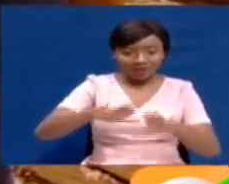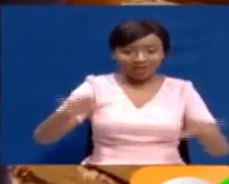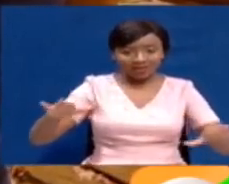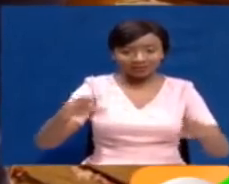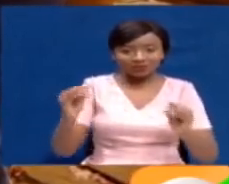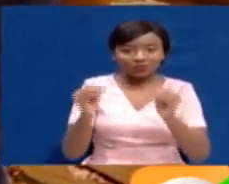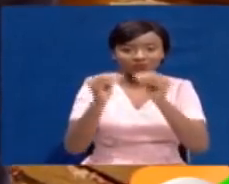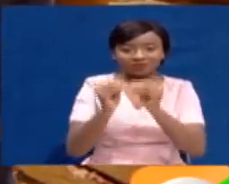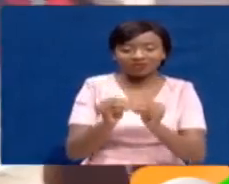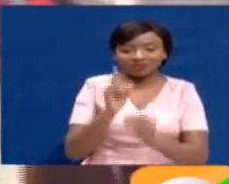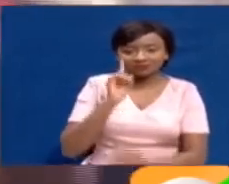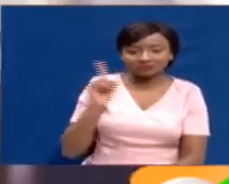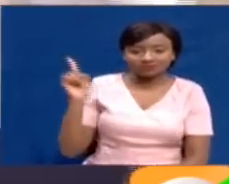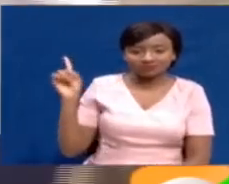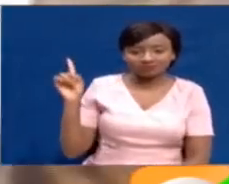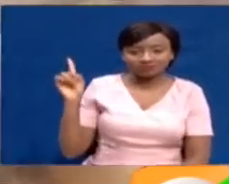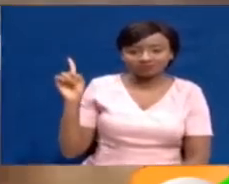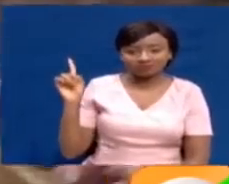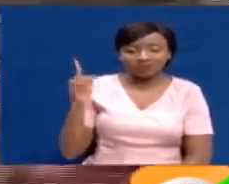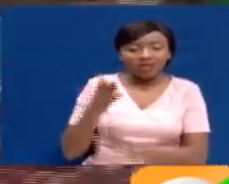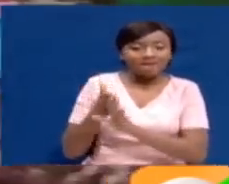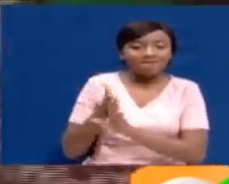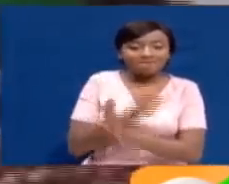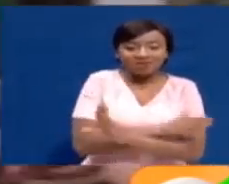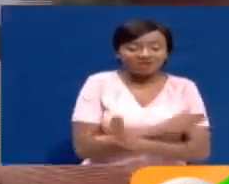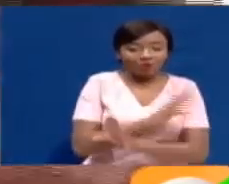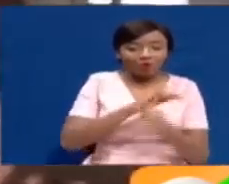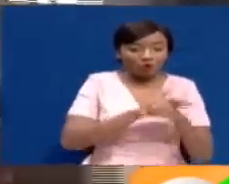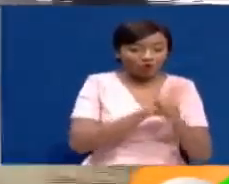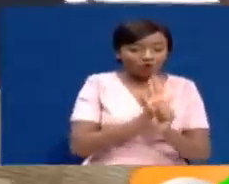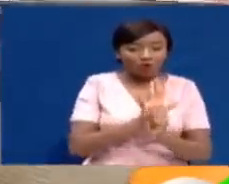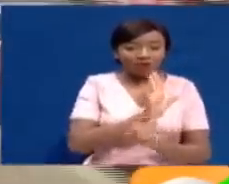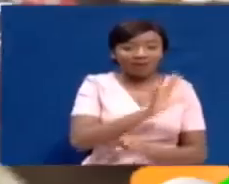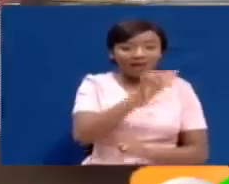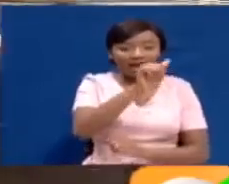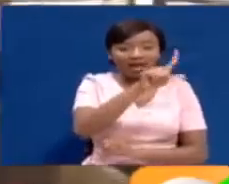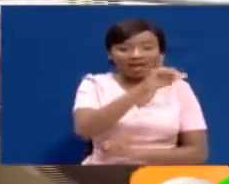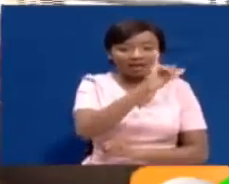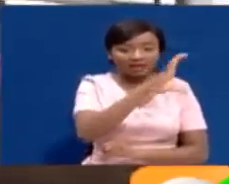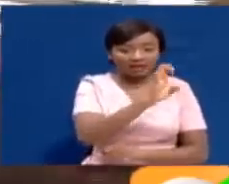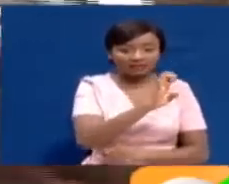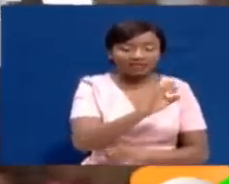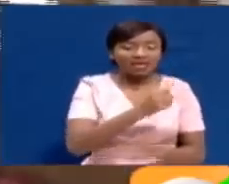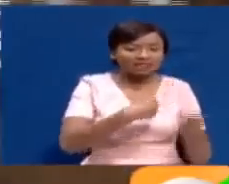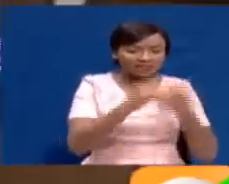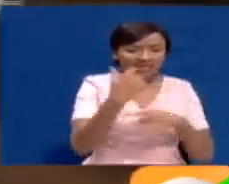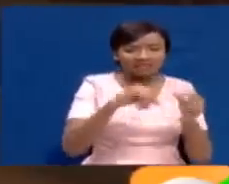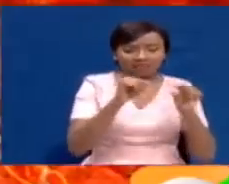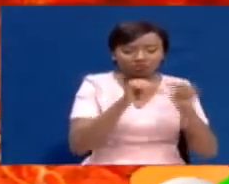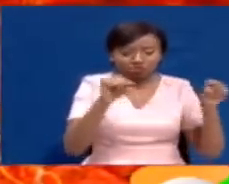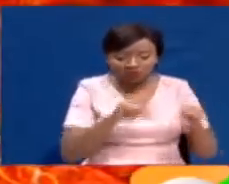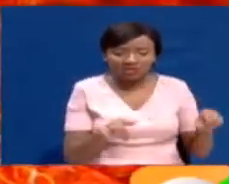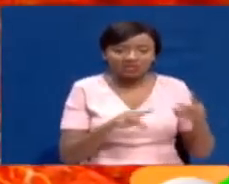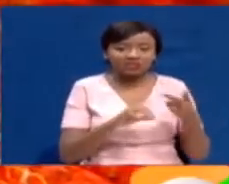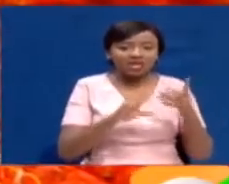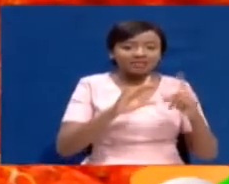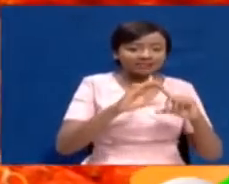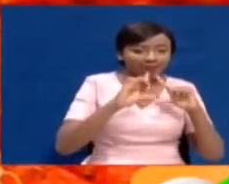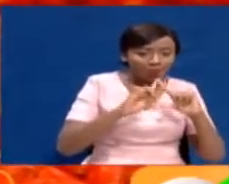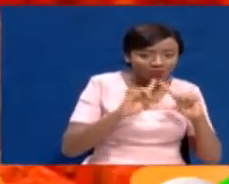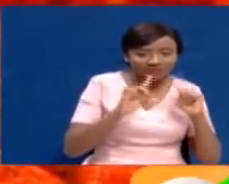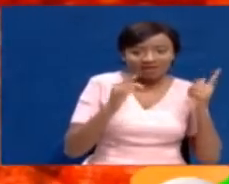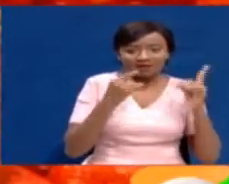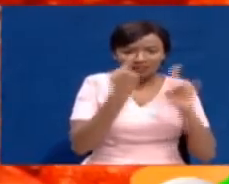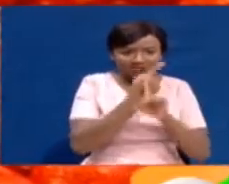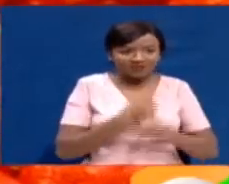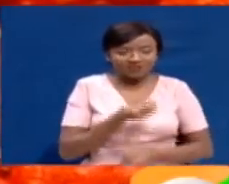Mwadha. Before COVID-19 changed things, Alice used to hawk sausages, samosa, and other